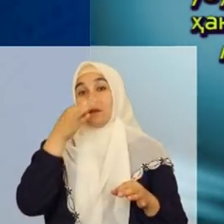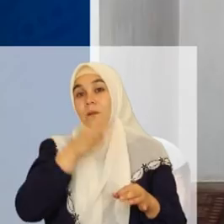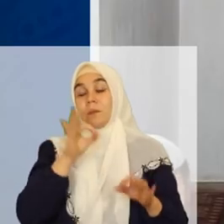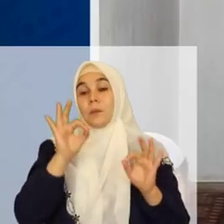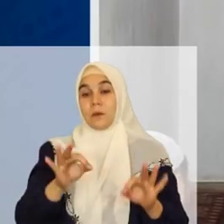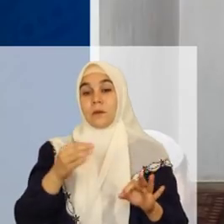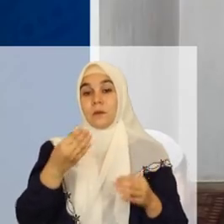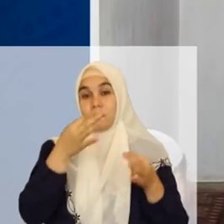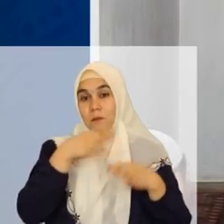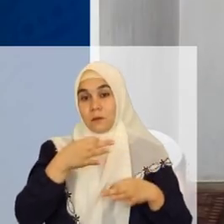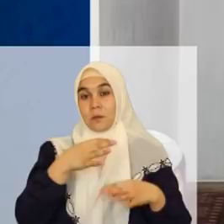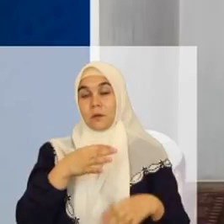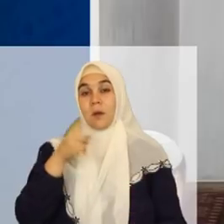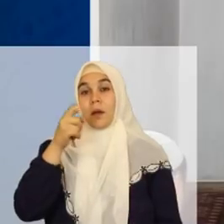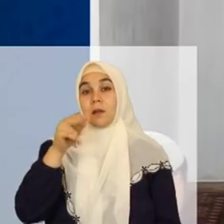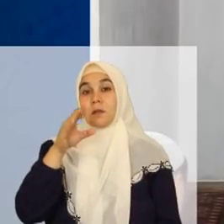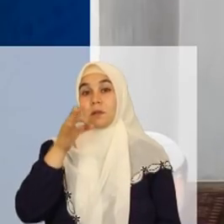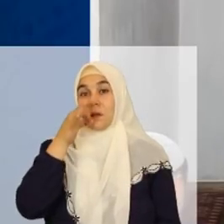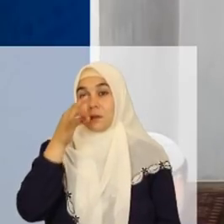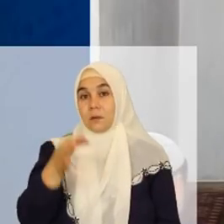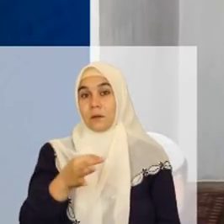qanday? Xo'p, hadislarda